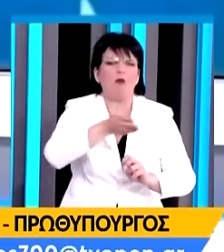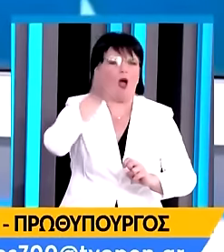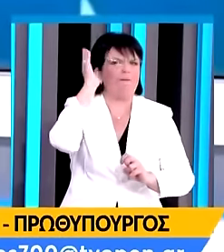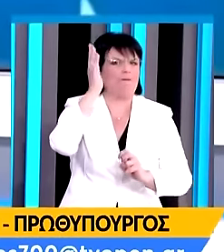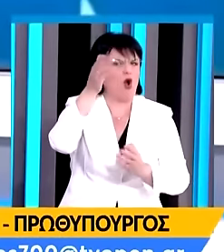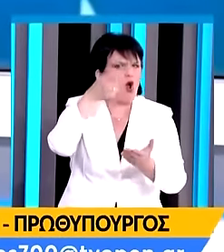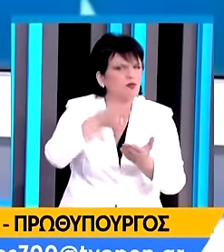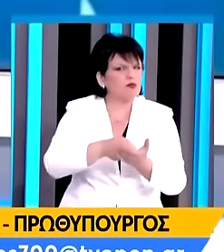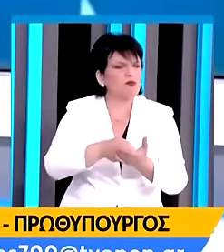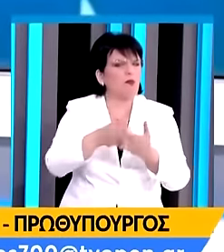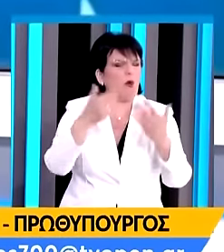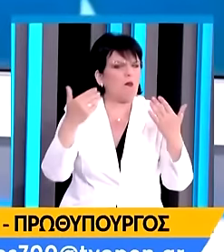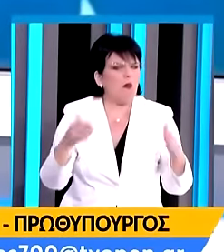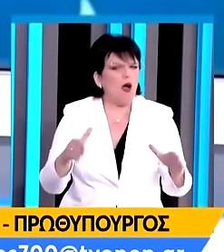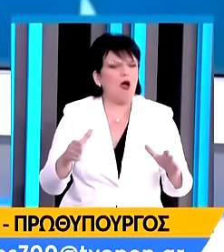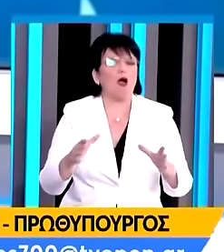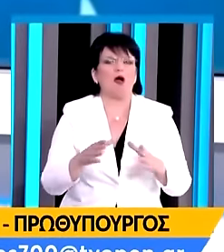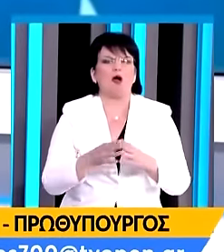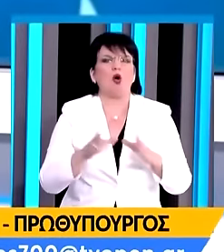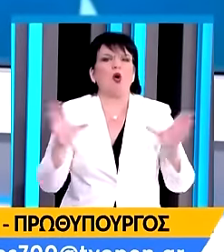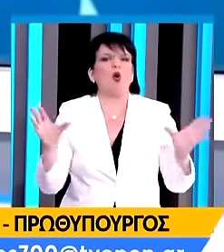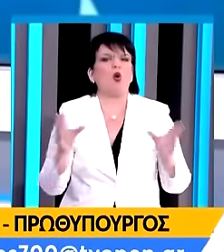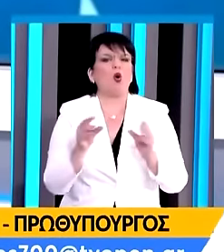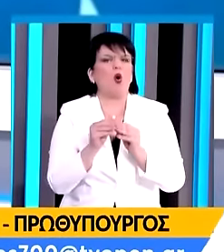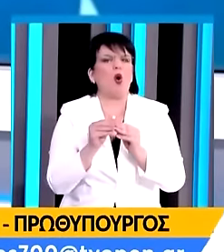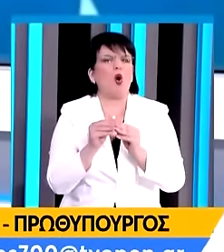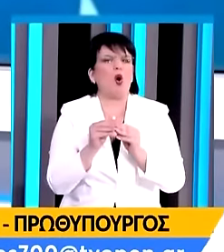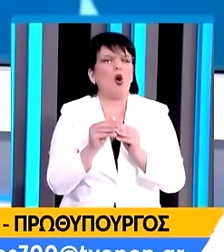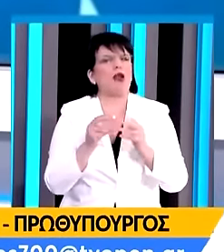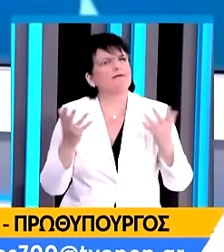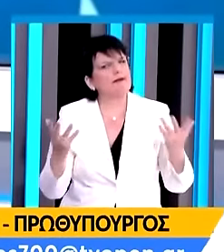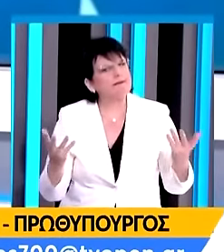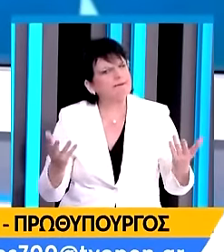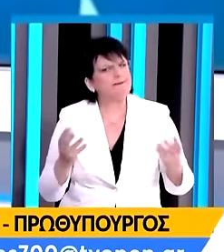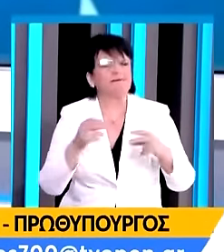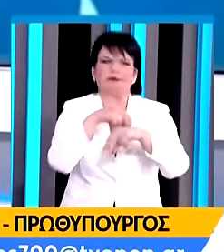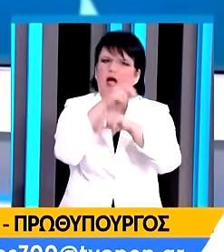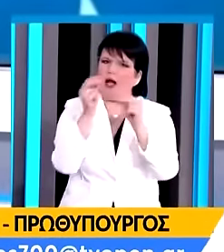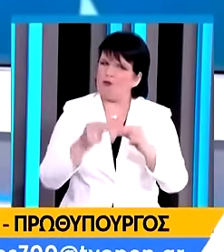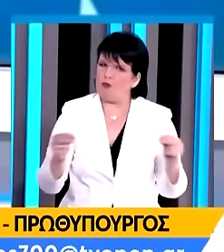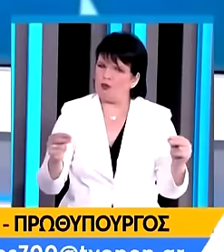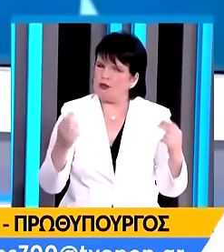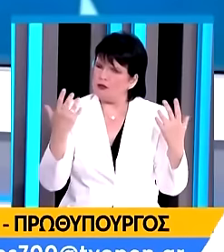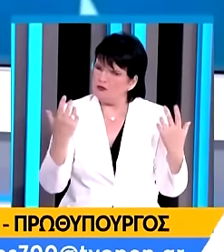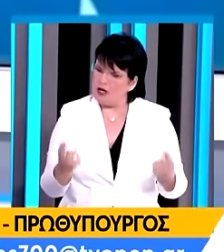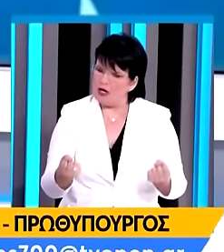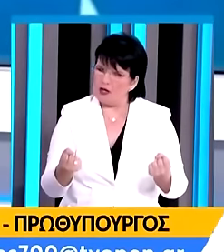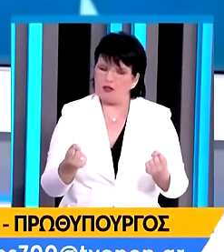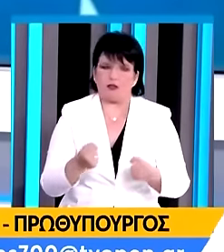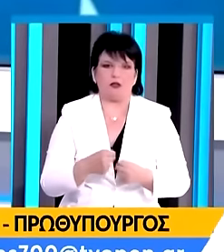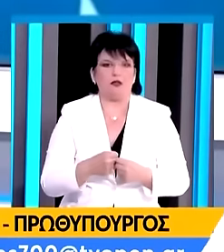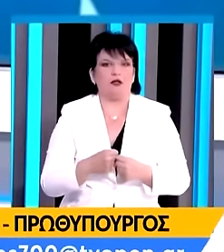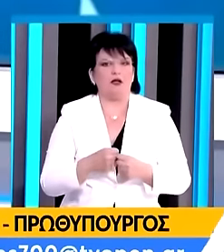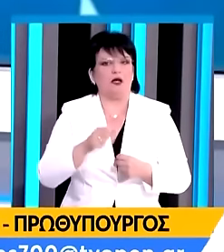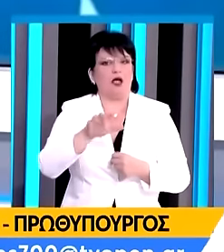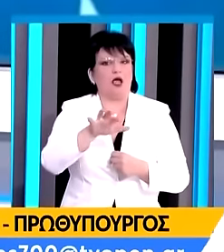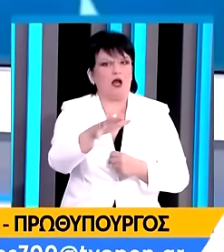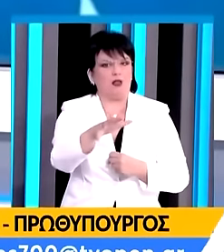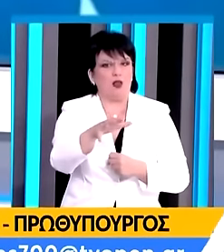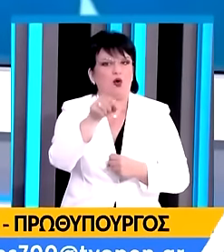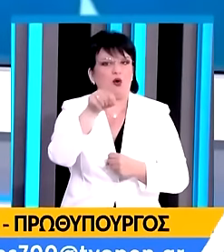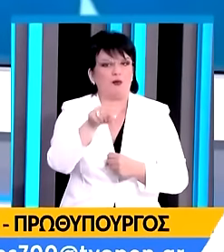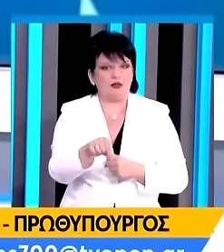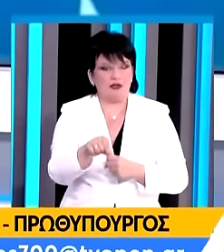πρόστιμα, τα οποία θα έλεγα ότι έχουν φέρει κάποιο αποτέλεσμα, όχι ενδεχομένως όμως αυτό το